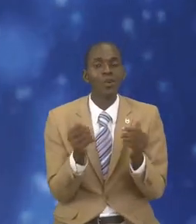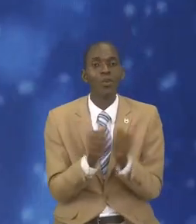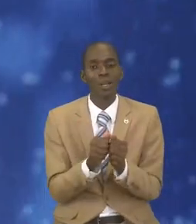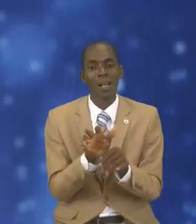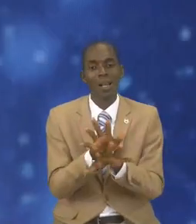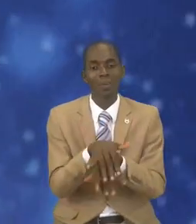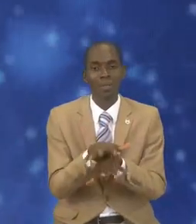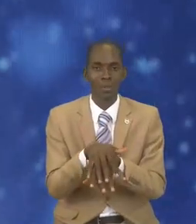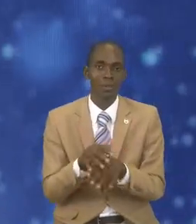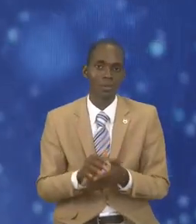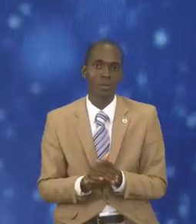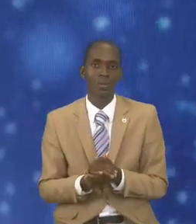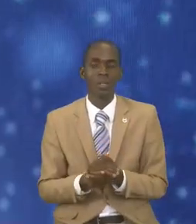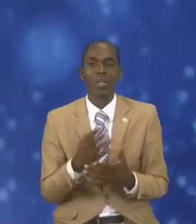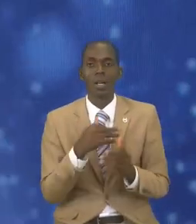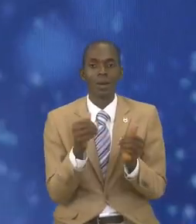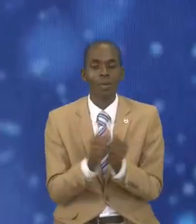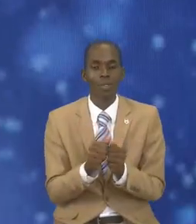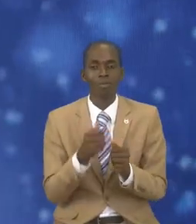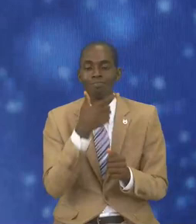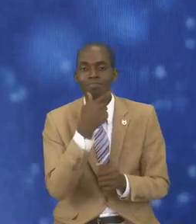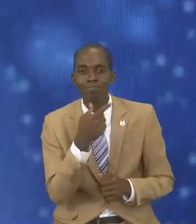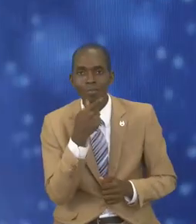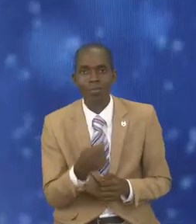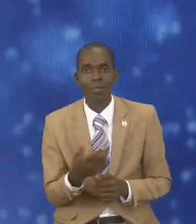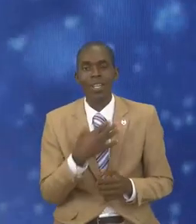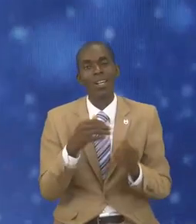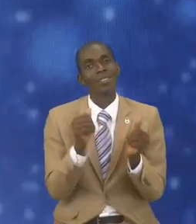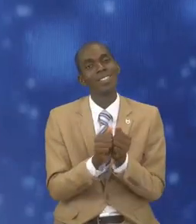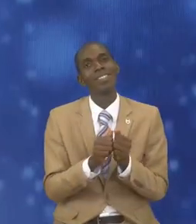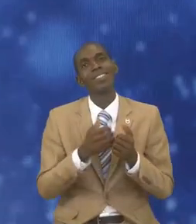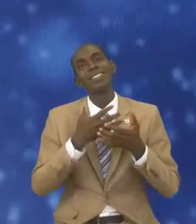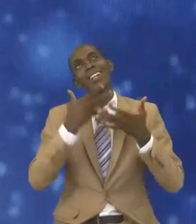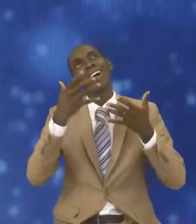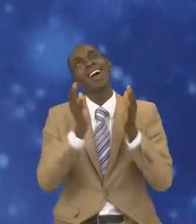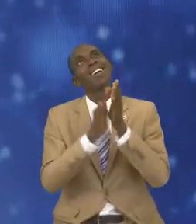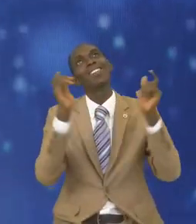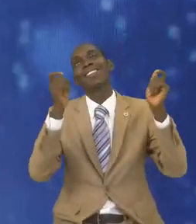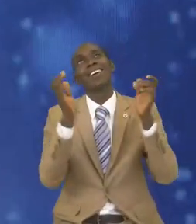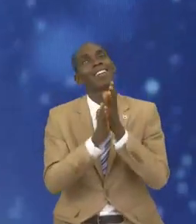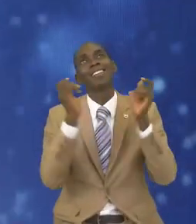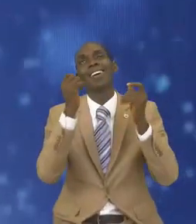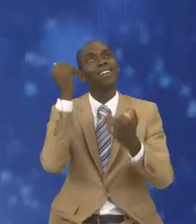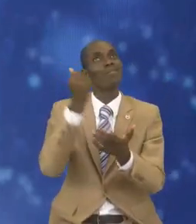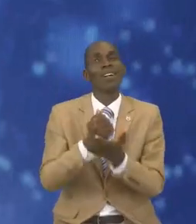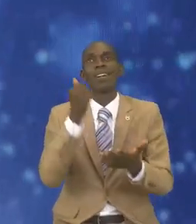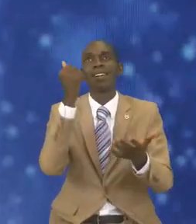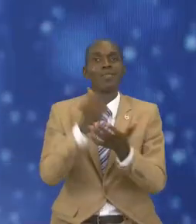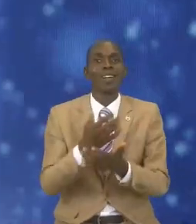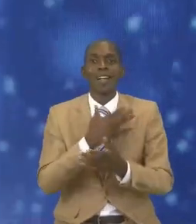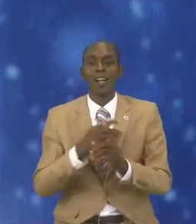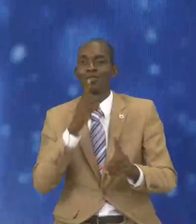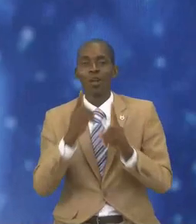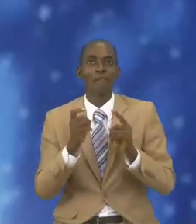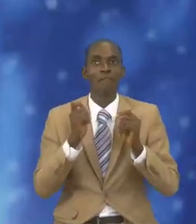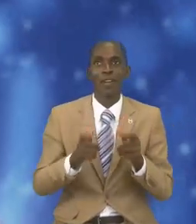avec l'hypocrisie et avec la prétention et avec des cris, Alléluia, Amen, Alléluia, Amen, Alléluia, Amen. Et il parle